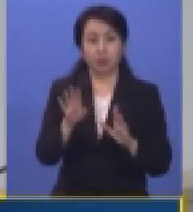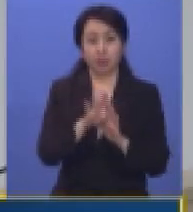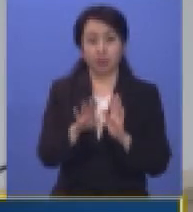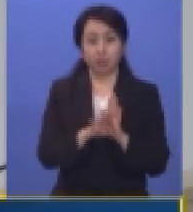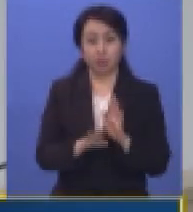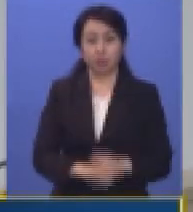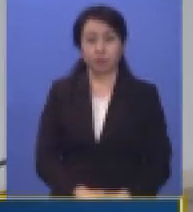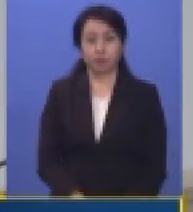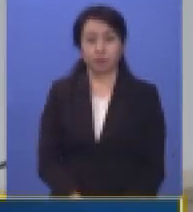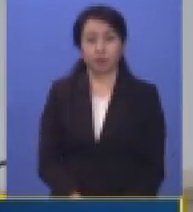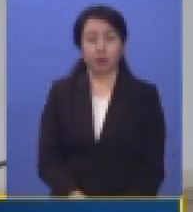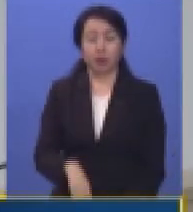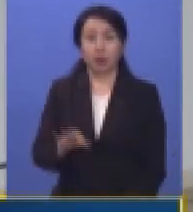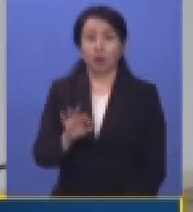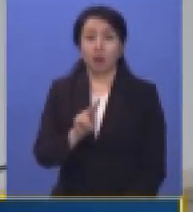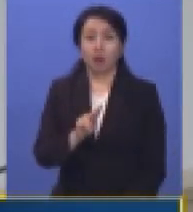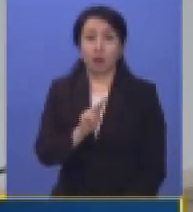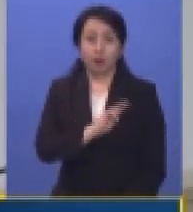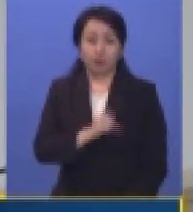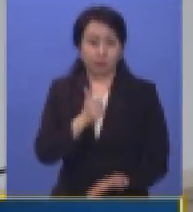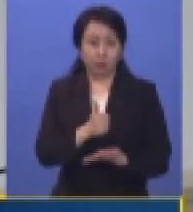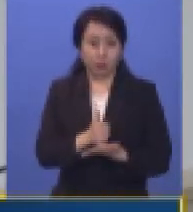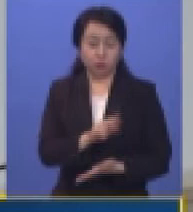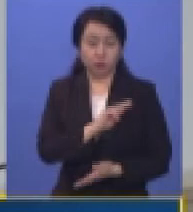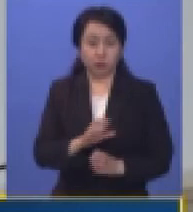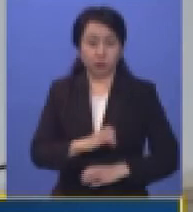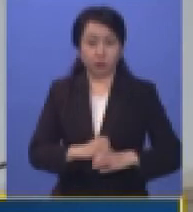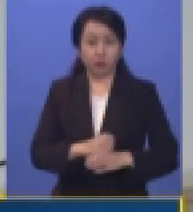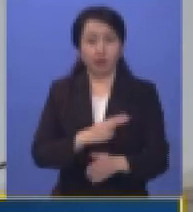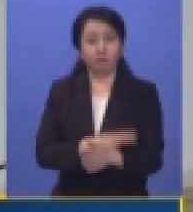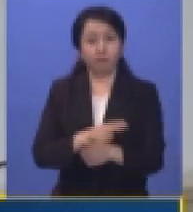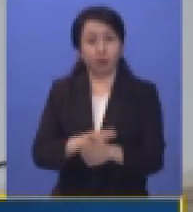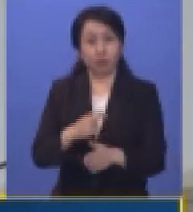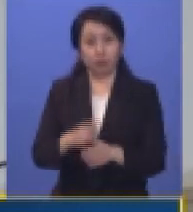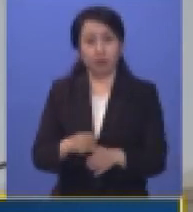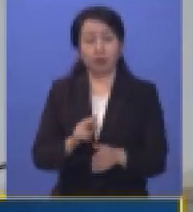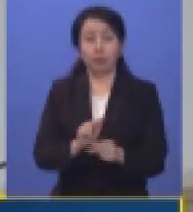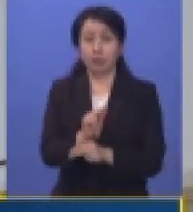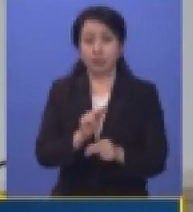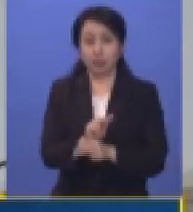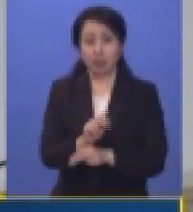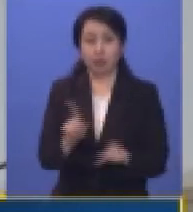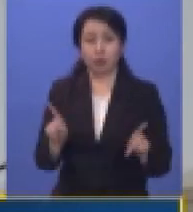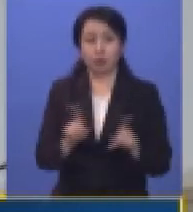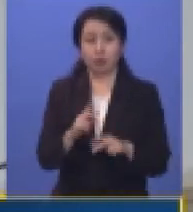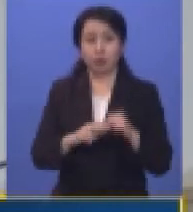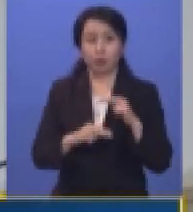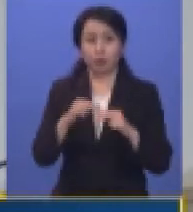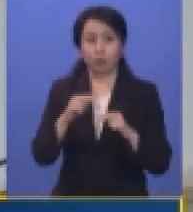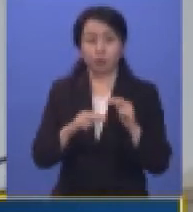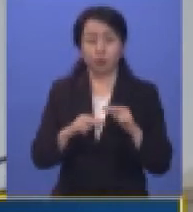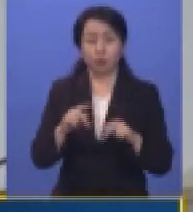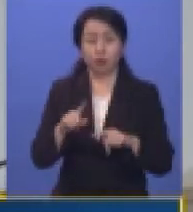В основе вообще деятельности Совета матерей лежит воспитание. Сегодня для того, чтобы построить вторую